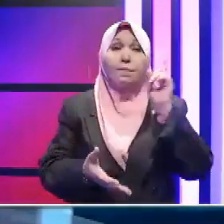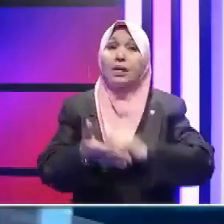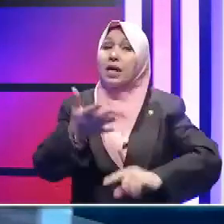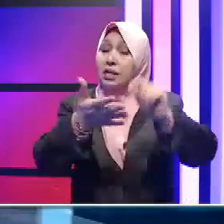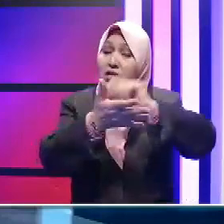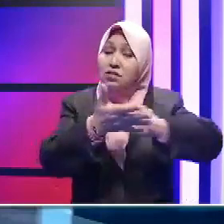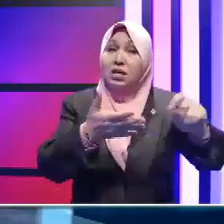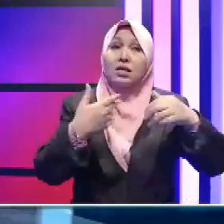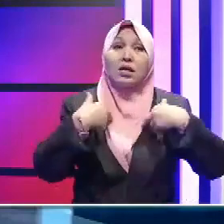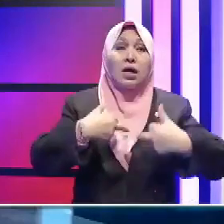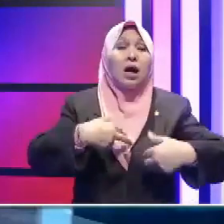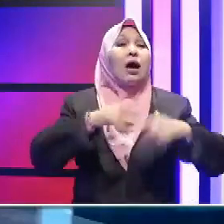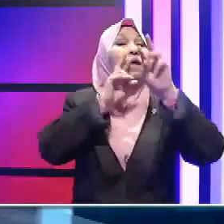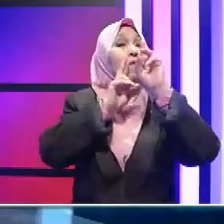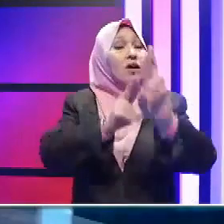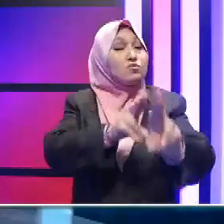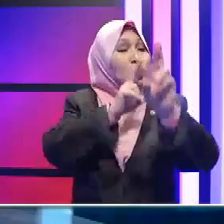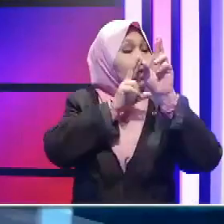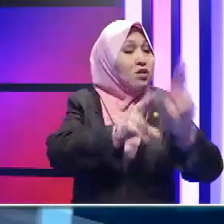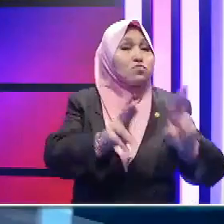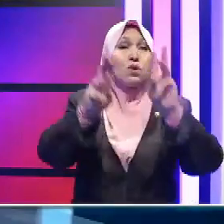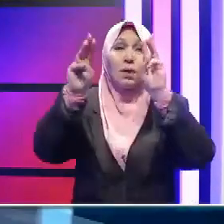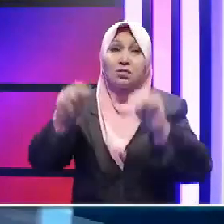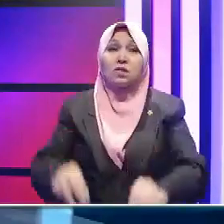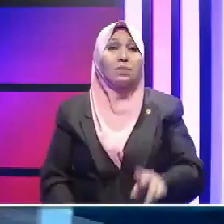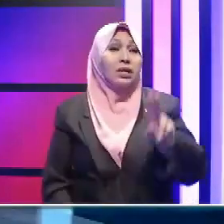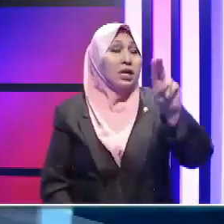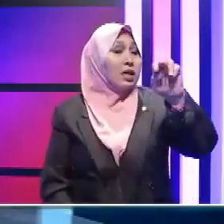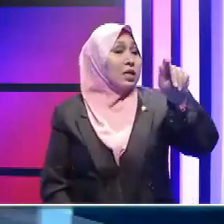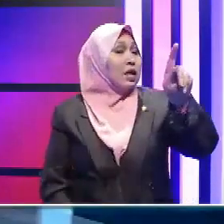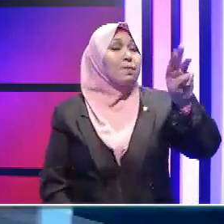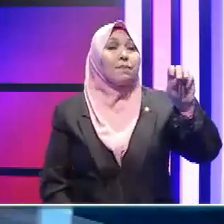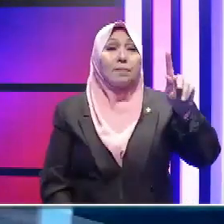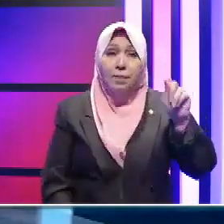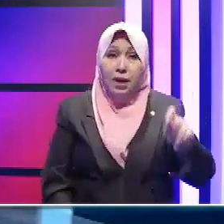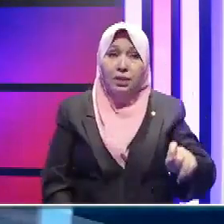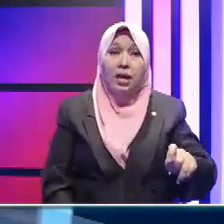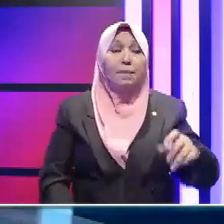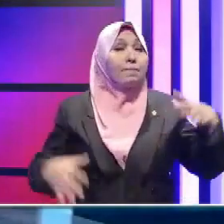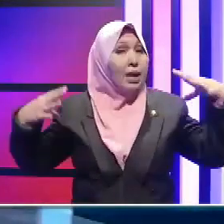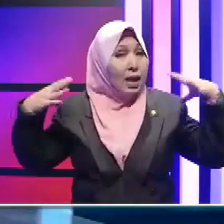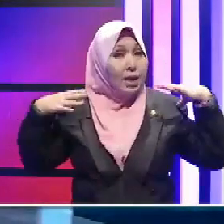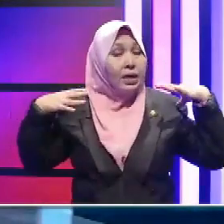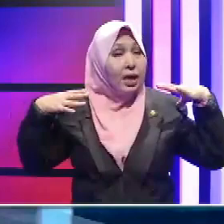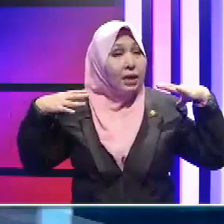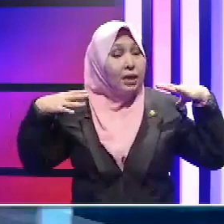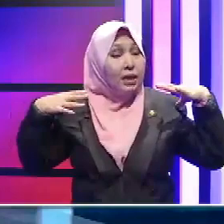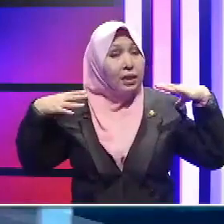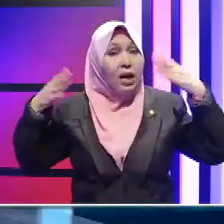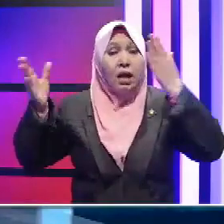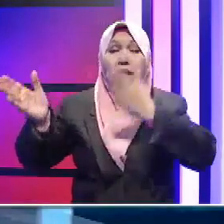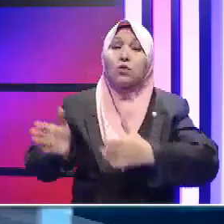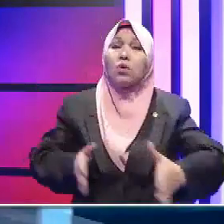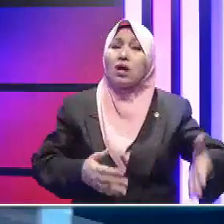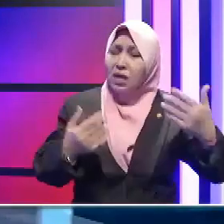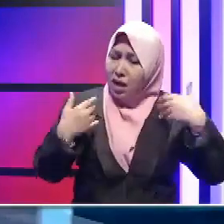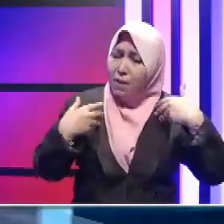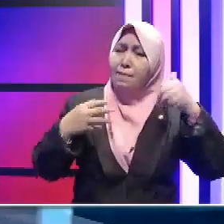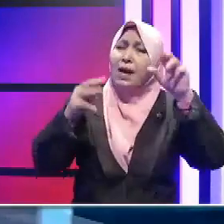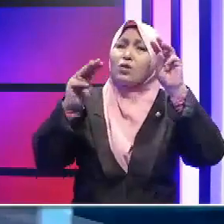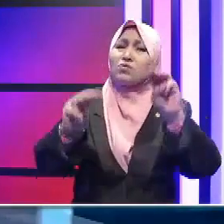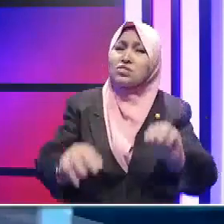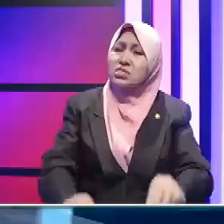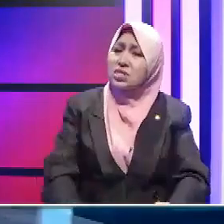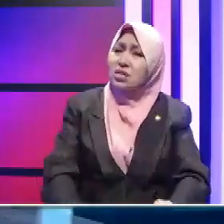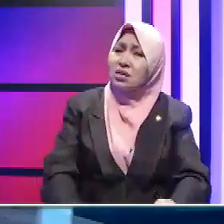dicatat adalah respon respon manusia kepadanya amat nikmat ia malaikat doa tuh suka duka manusia ini